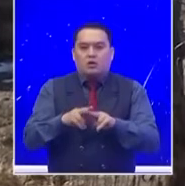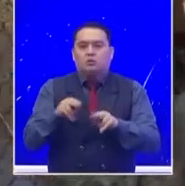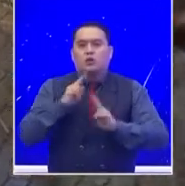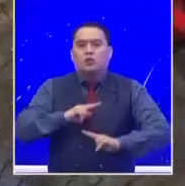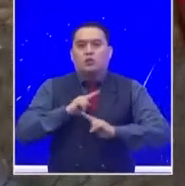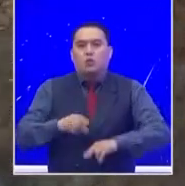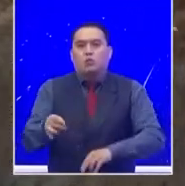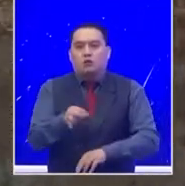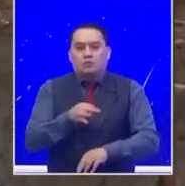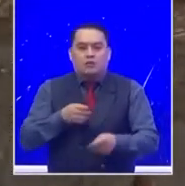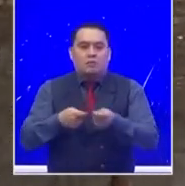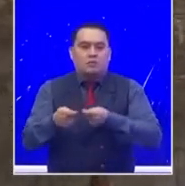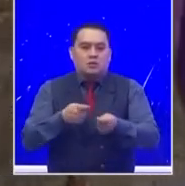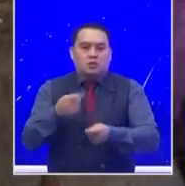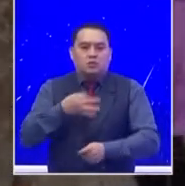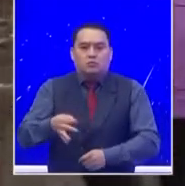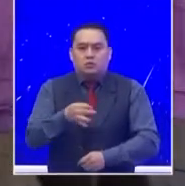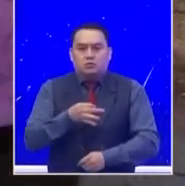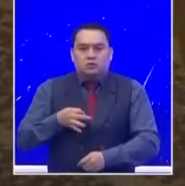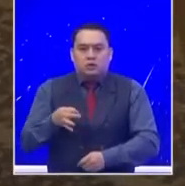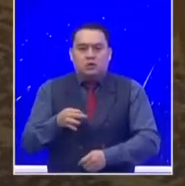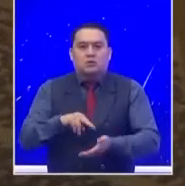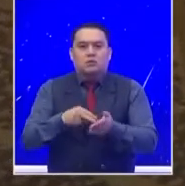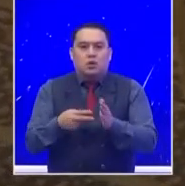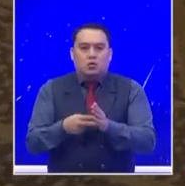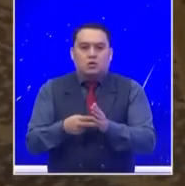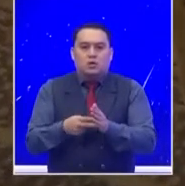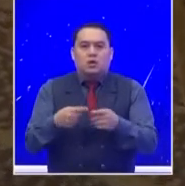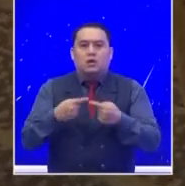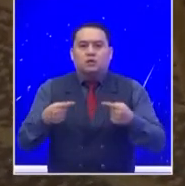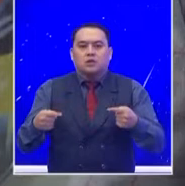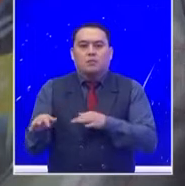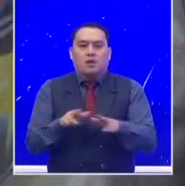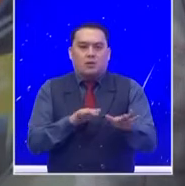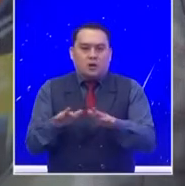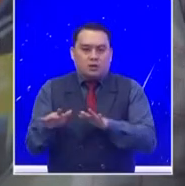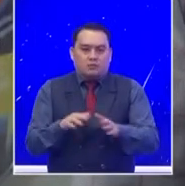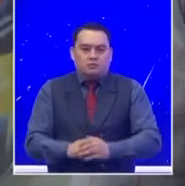сотрудников Управления молодежной политики области запланировано более 300 различных мероприятий.